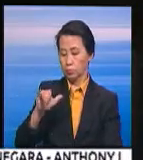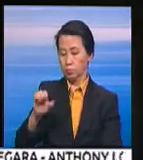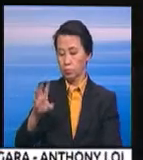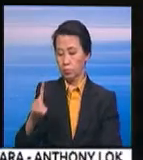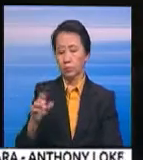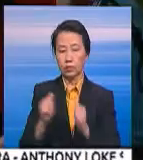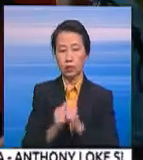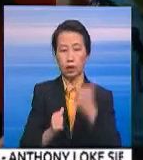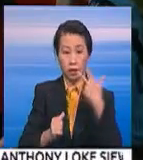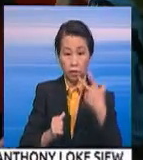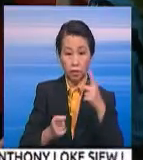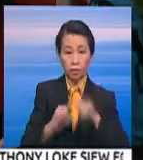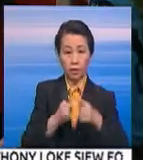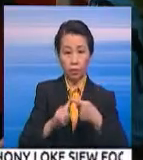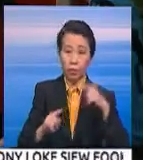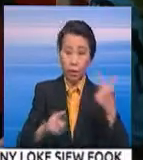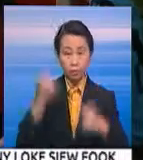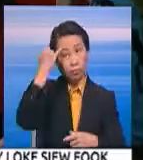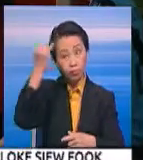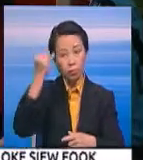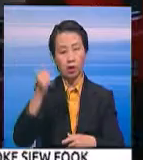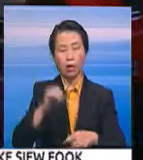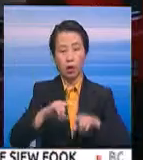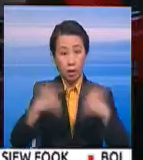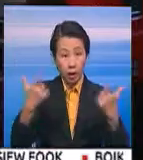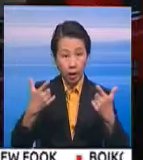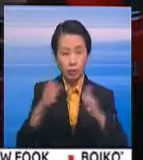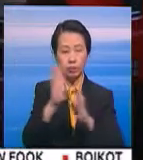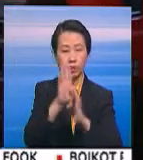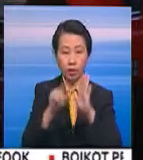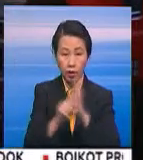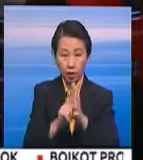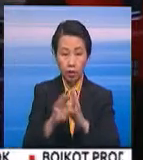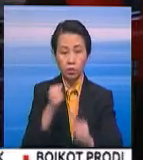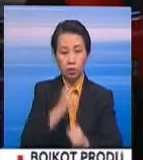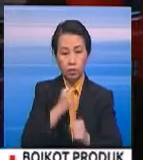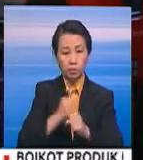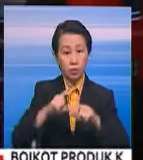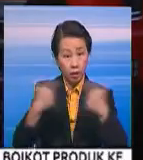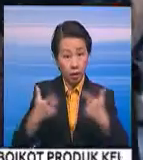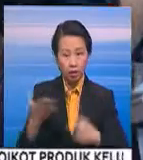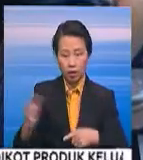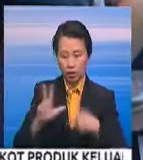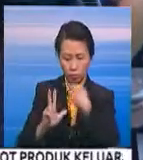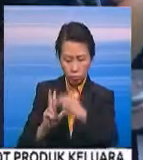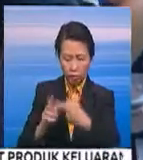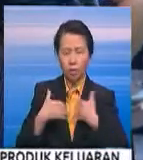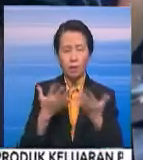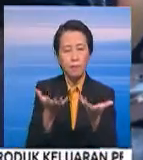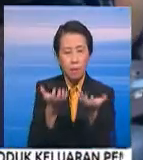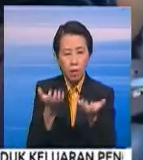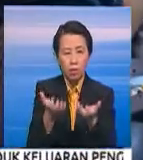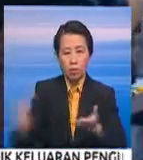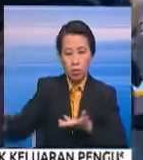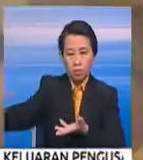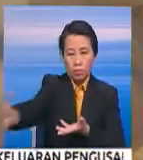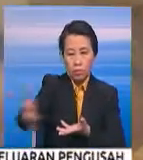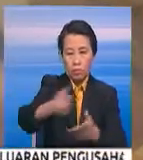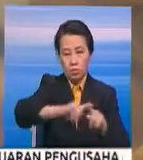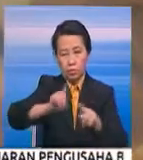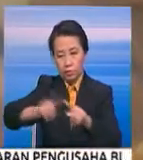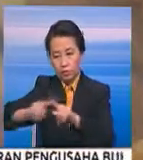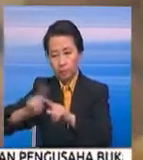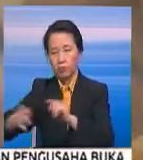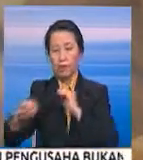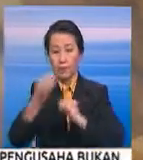bersama tiga rakannya yang lain. Meskipun berlainan latar belakang dan pekerjaan, mereka memiliki impian untuk mengumpulkan pelbagai